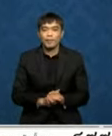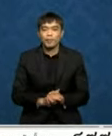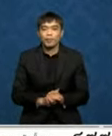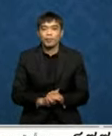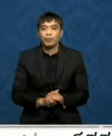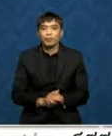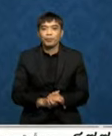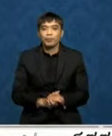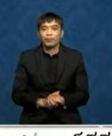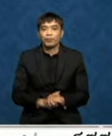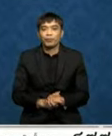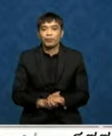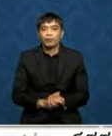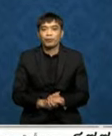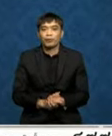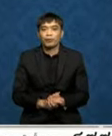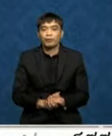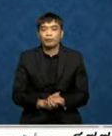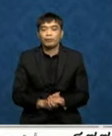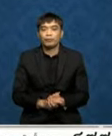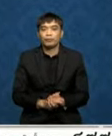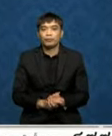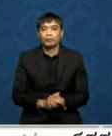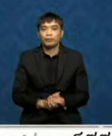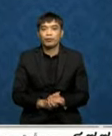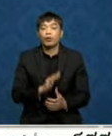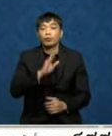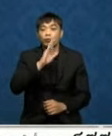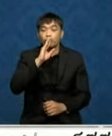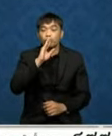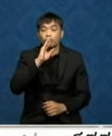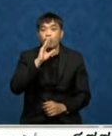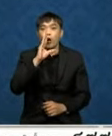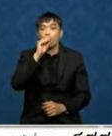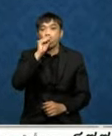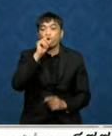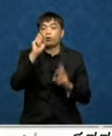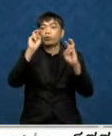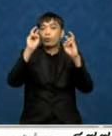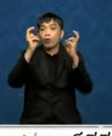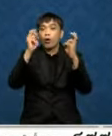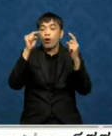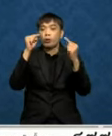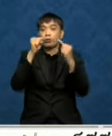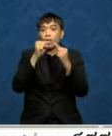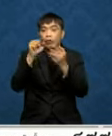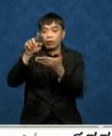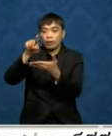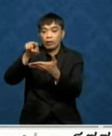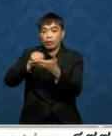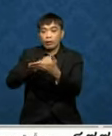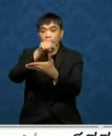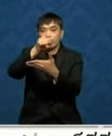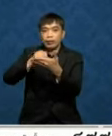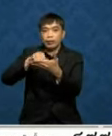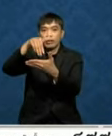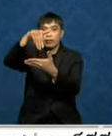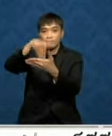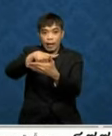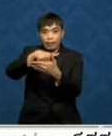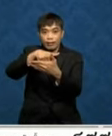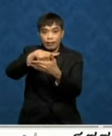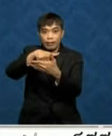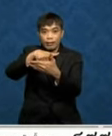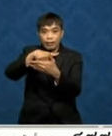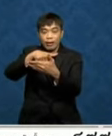ครับอีกอย่างนะครับเวลาเราพูดถึงเรื่องการเลือกตั้งเนี่ครับบอกว่านี่การเลือกตั้ง